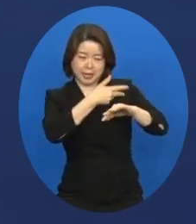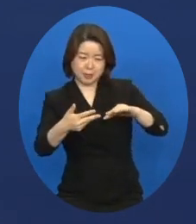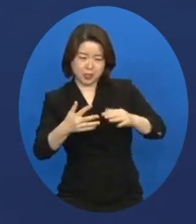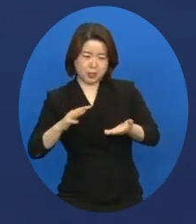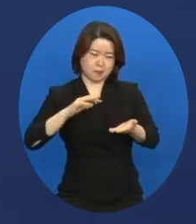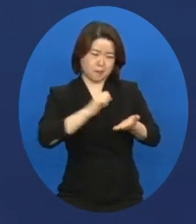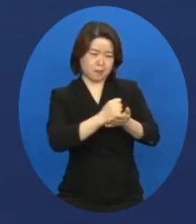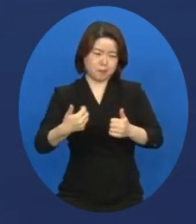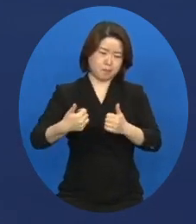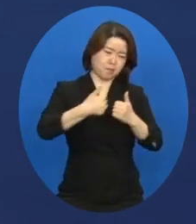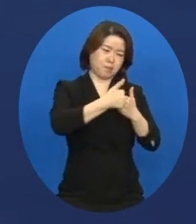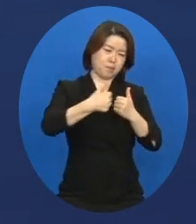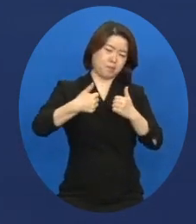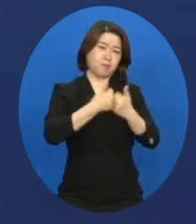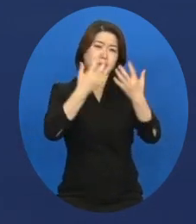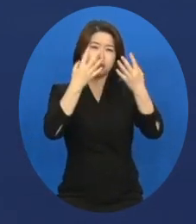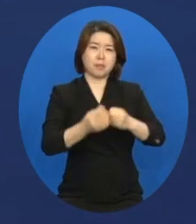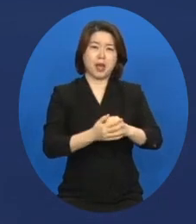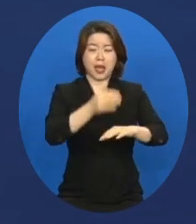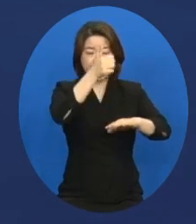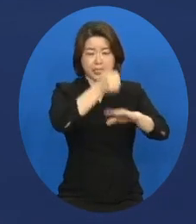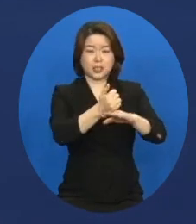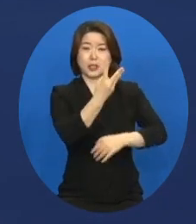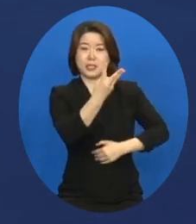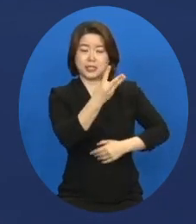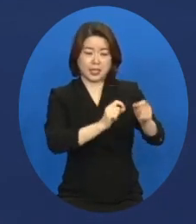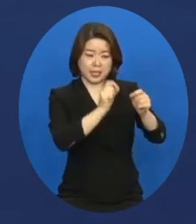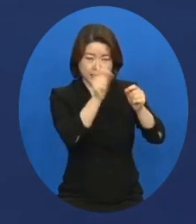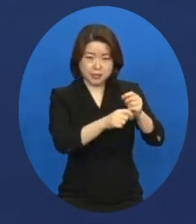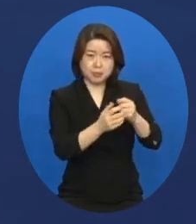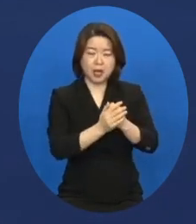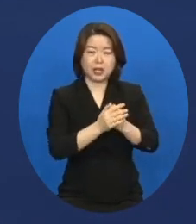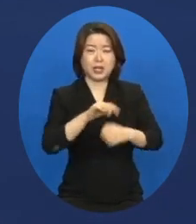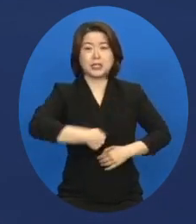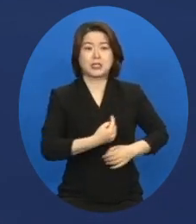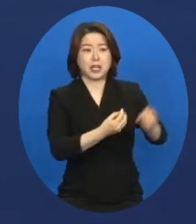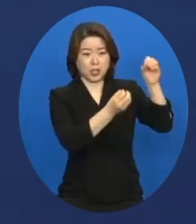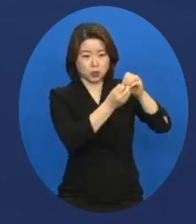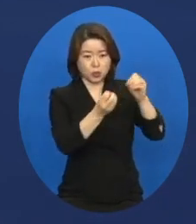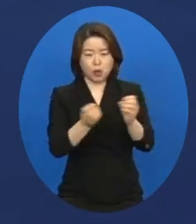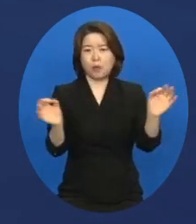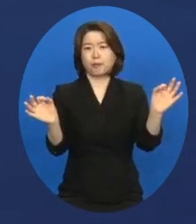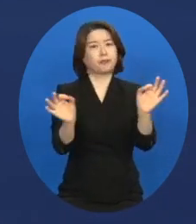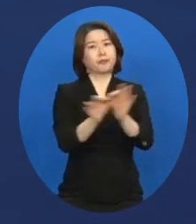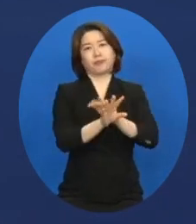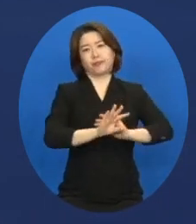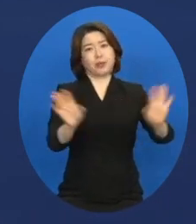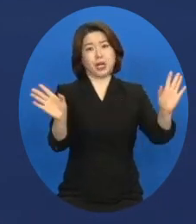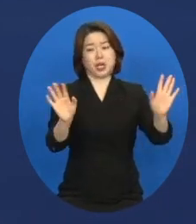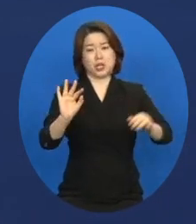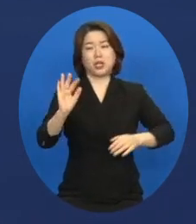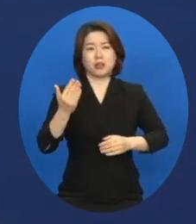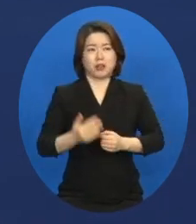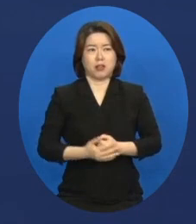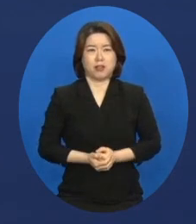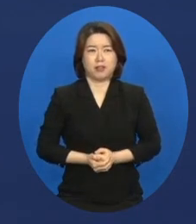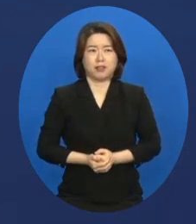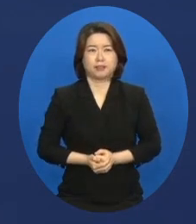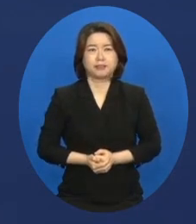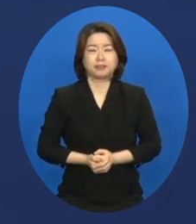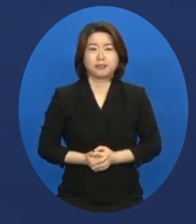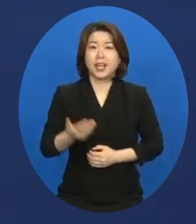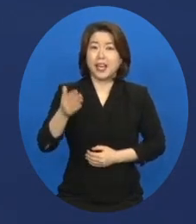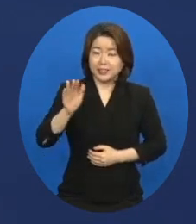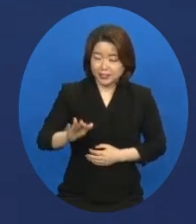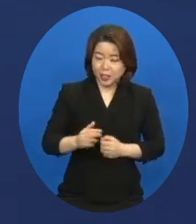받고 결국은 그 세 지파는 자기의 유업이 다 없어져 버리게 되는 땅입니다.